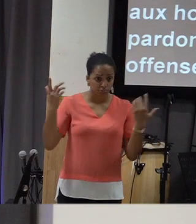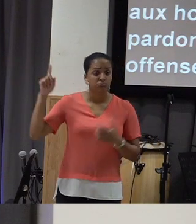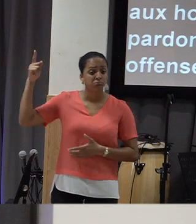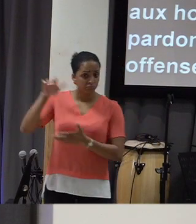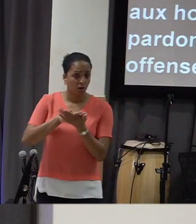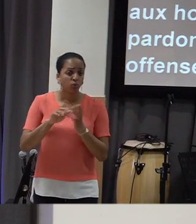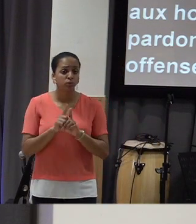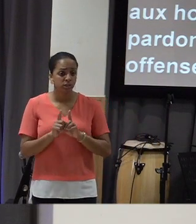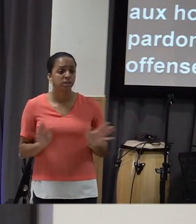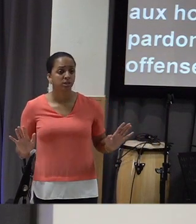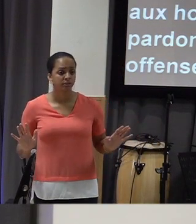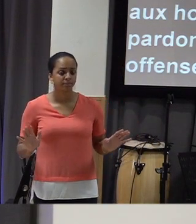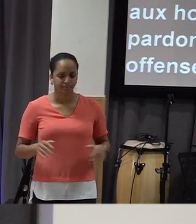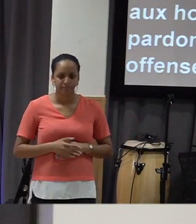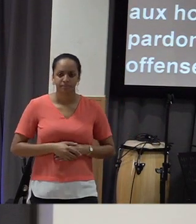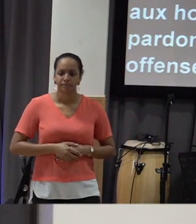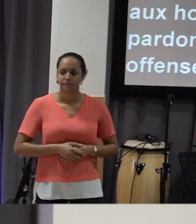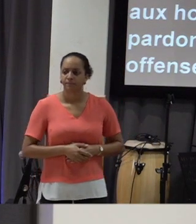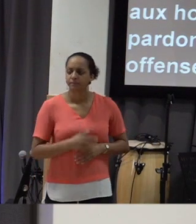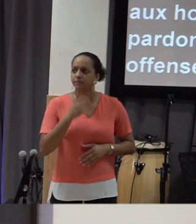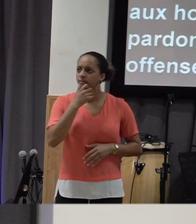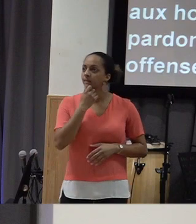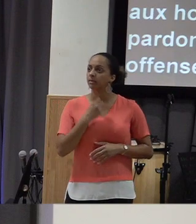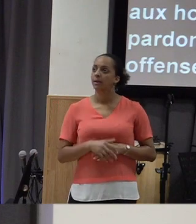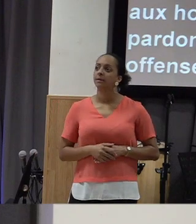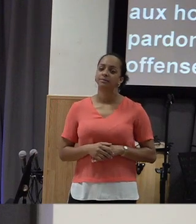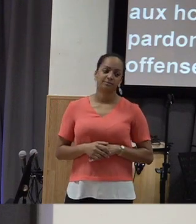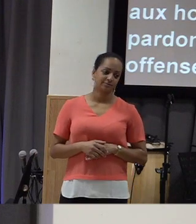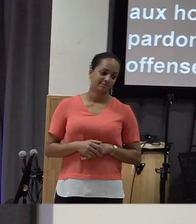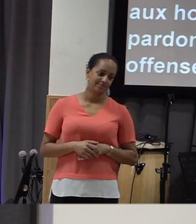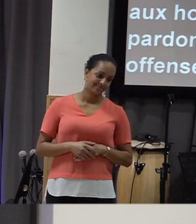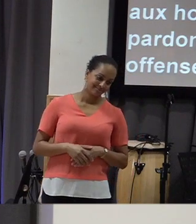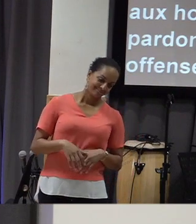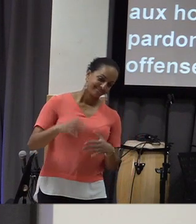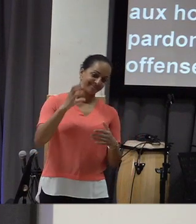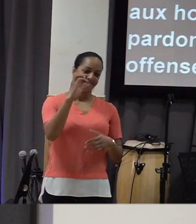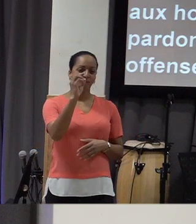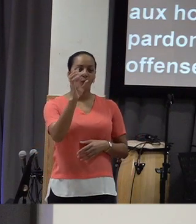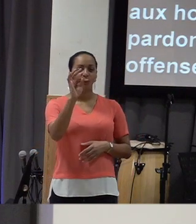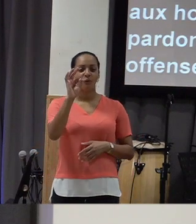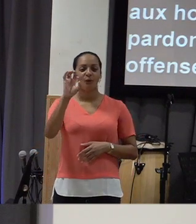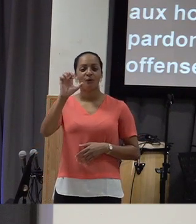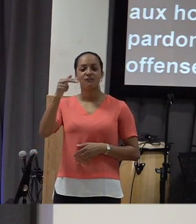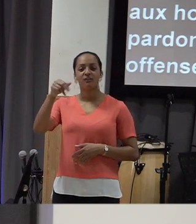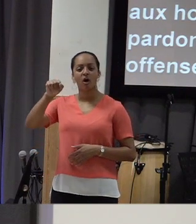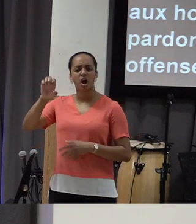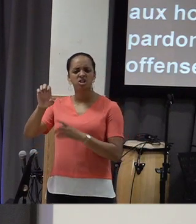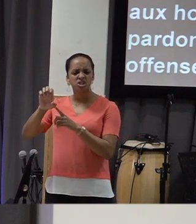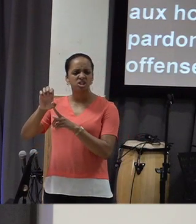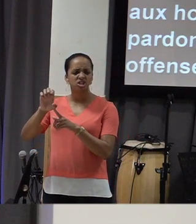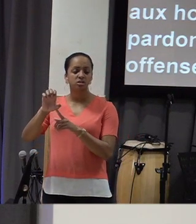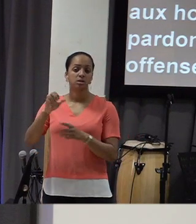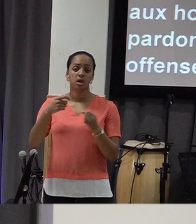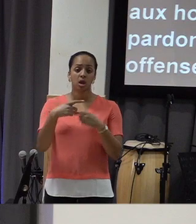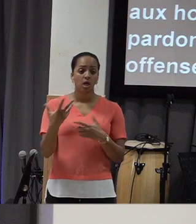Le mot offense, encore une fois, d'après le grec, vient du grec parapneuma et signifie 4 choses. Une faute, un